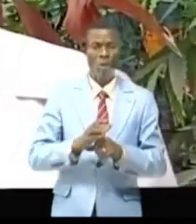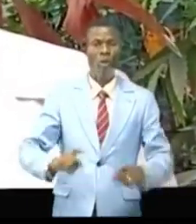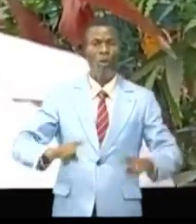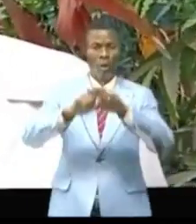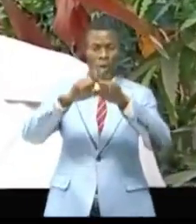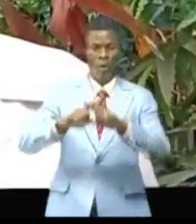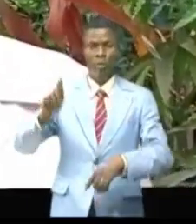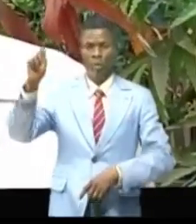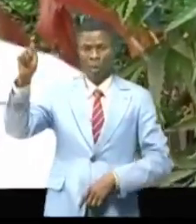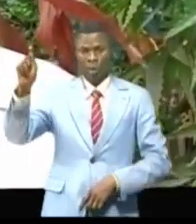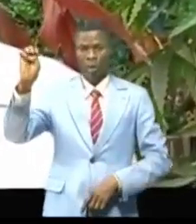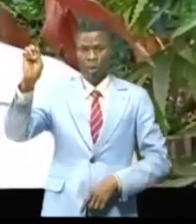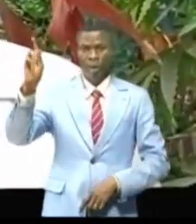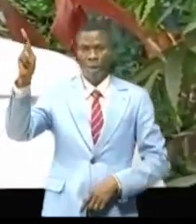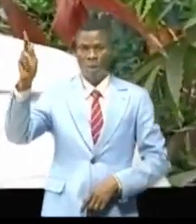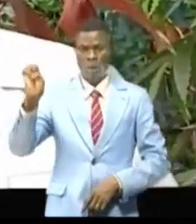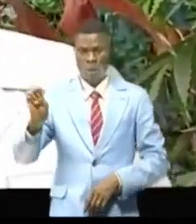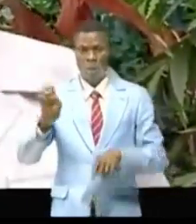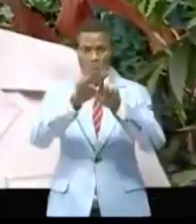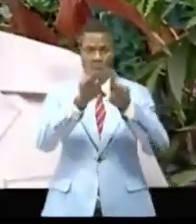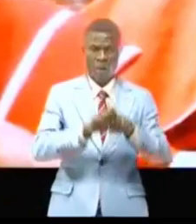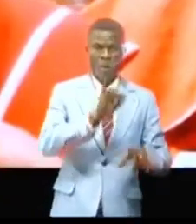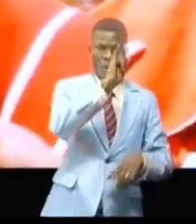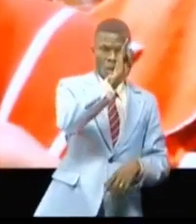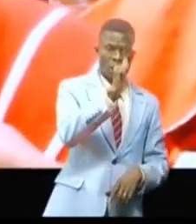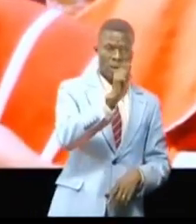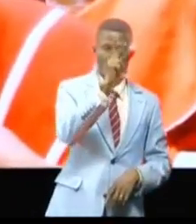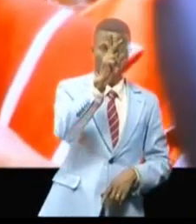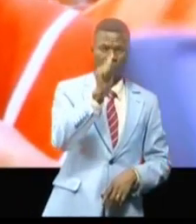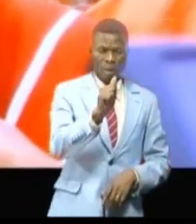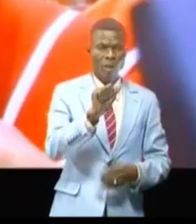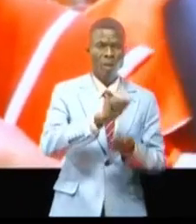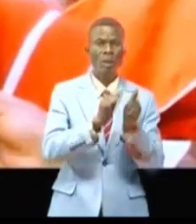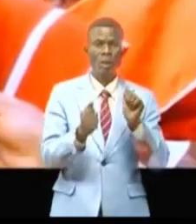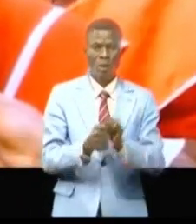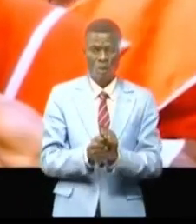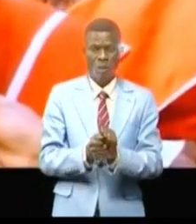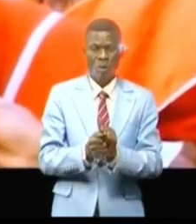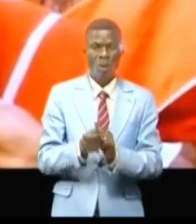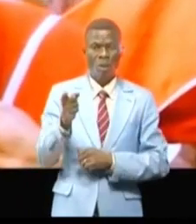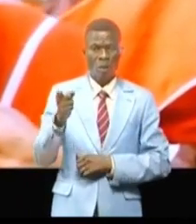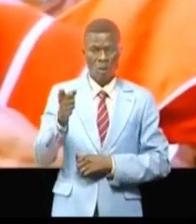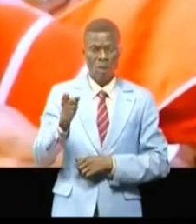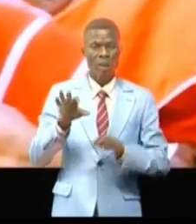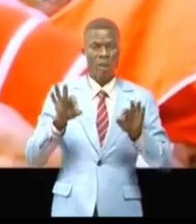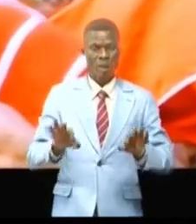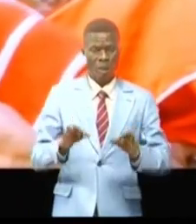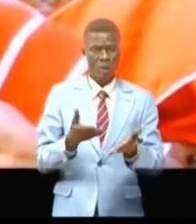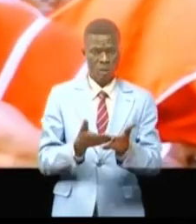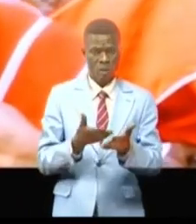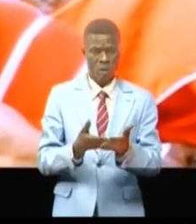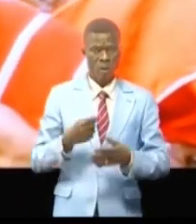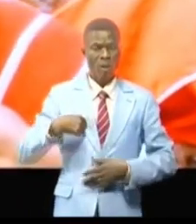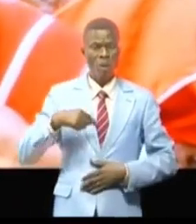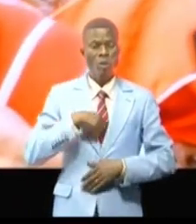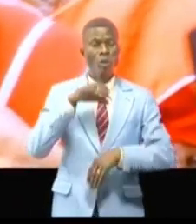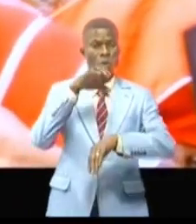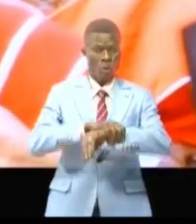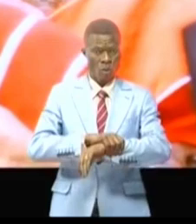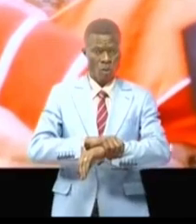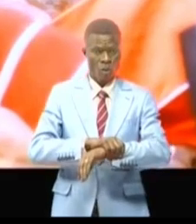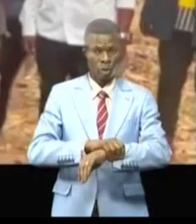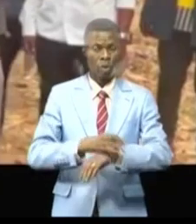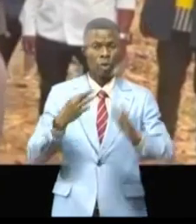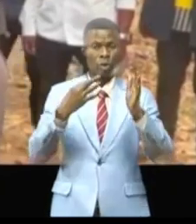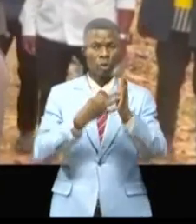Teke et Yaka. À ce qui concerne la situation des terres, on vient de capturer